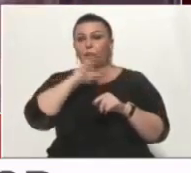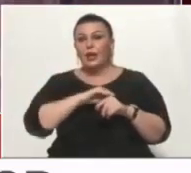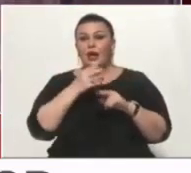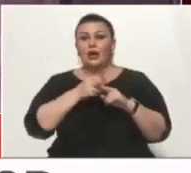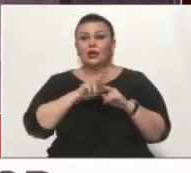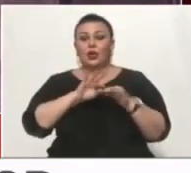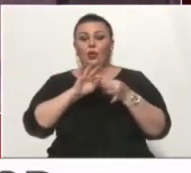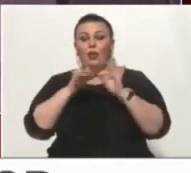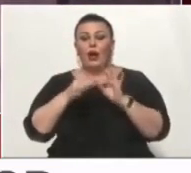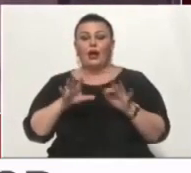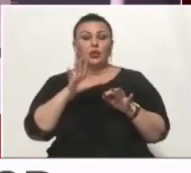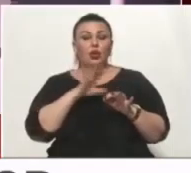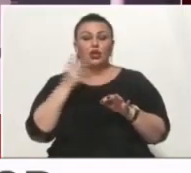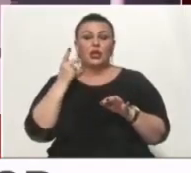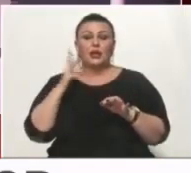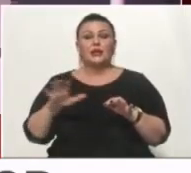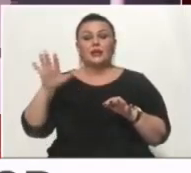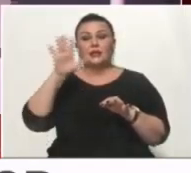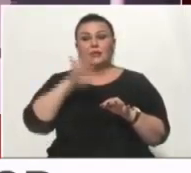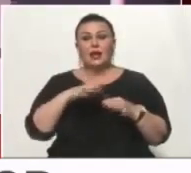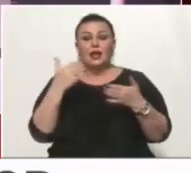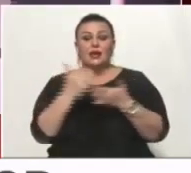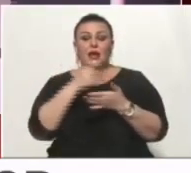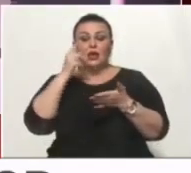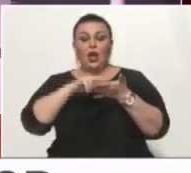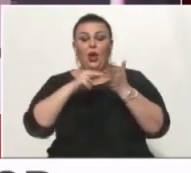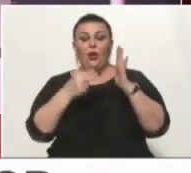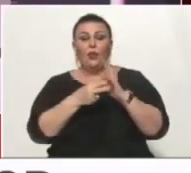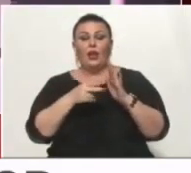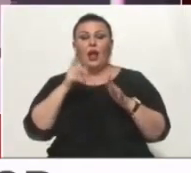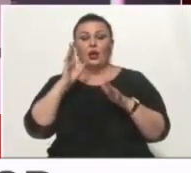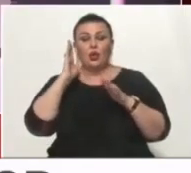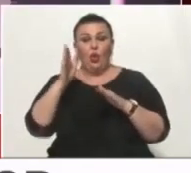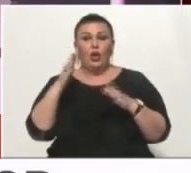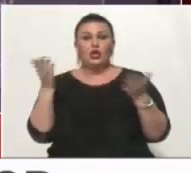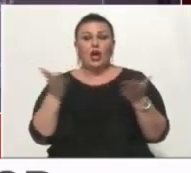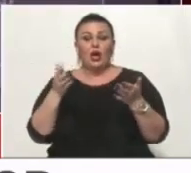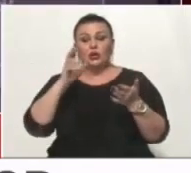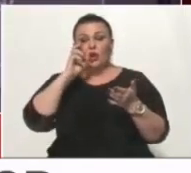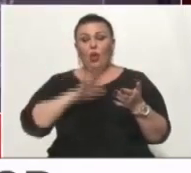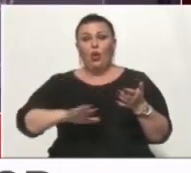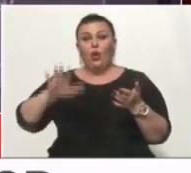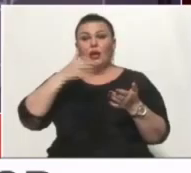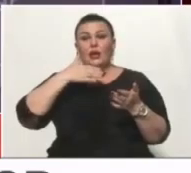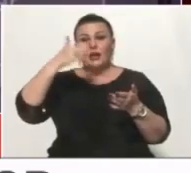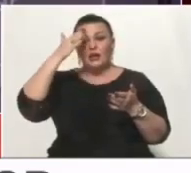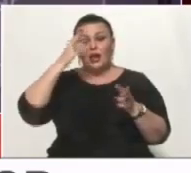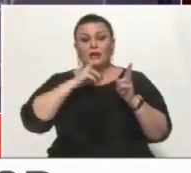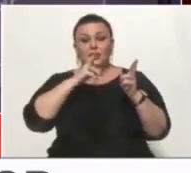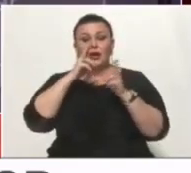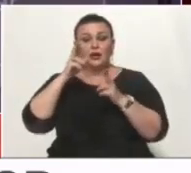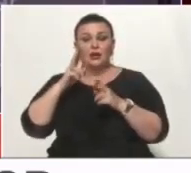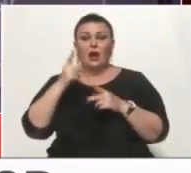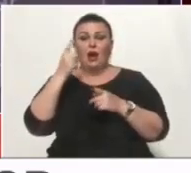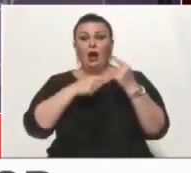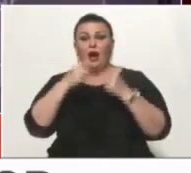gedə biləcəkləri barədə olacaq. Yəni İngilislərə yeni bir plan təqdim ediləcək. Hansı ölkələrdən yay səyahətindən qayıtdıqdan